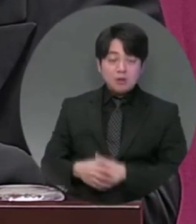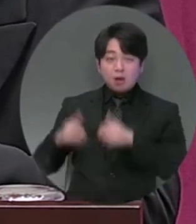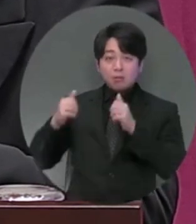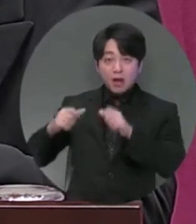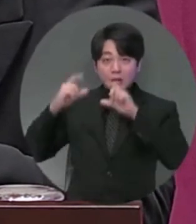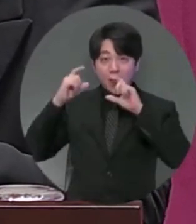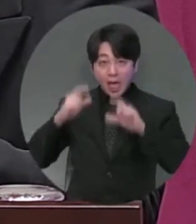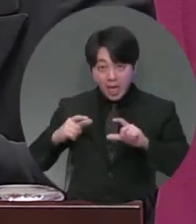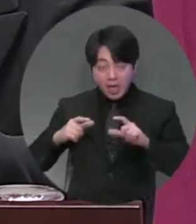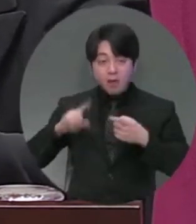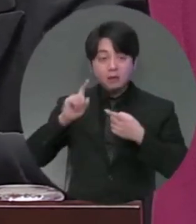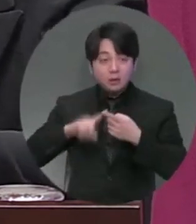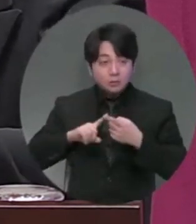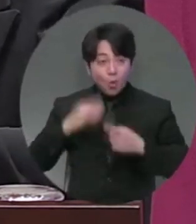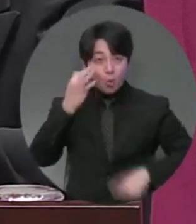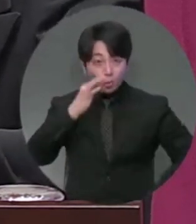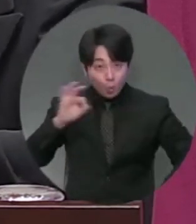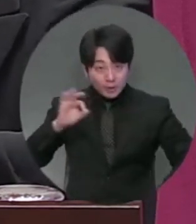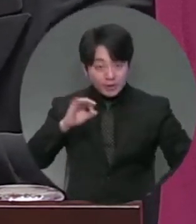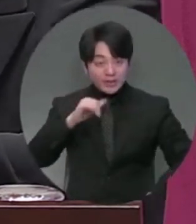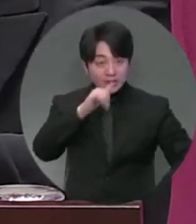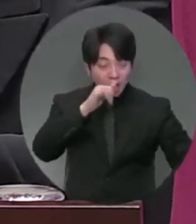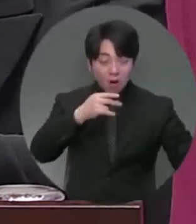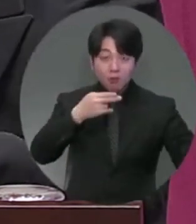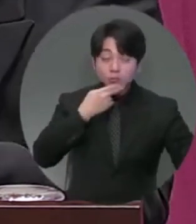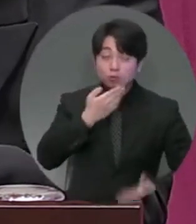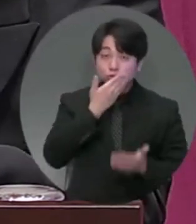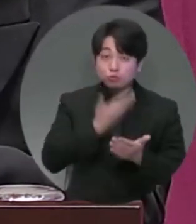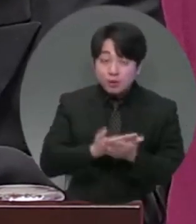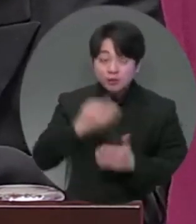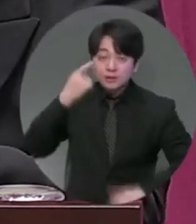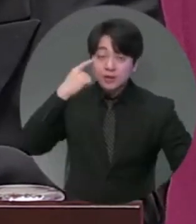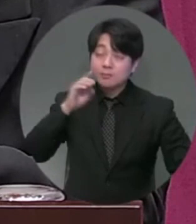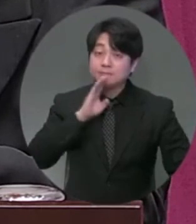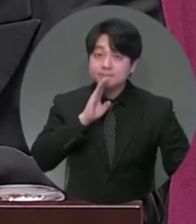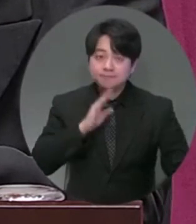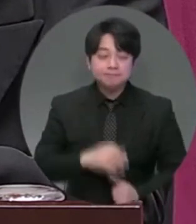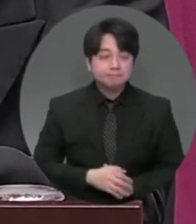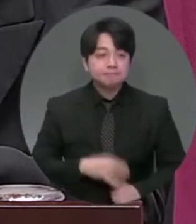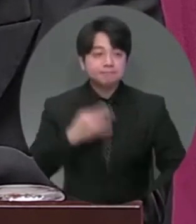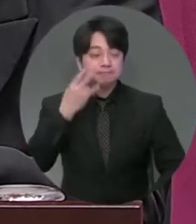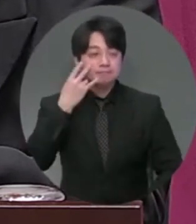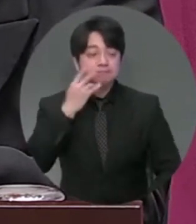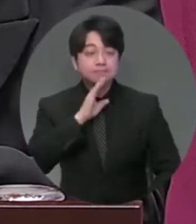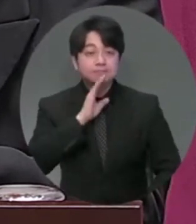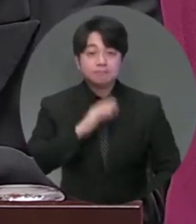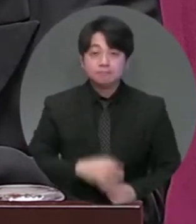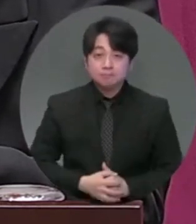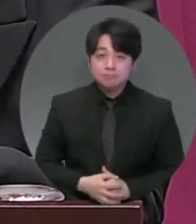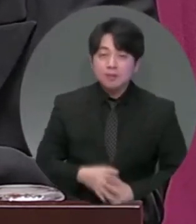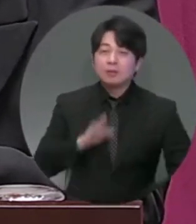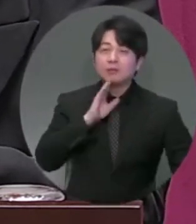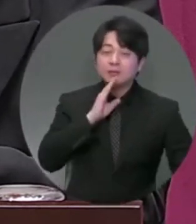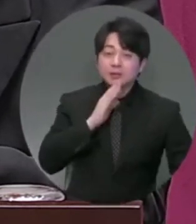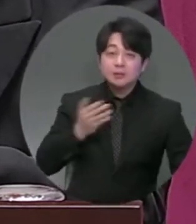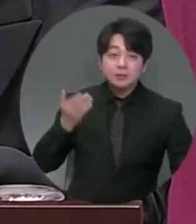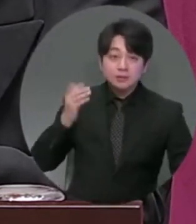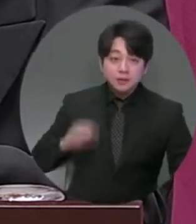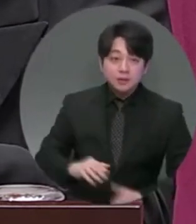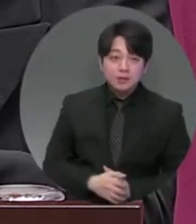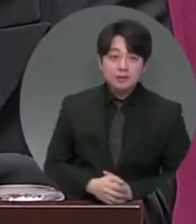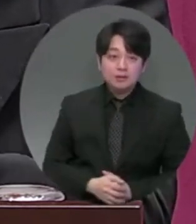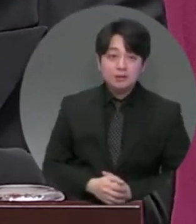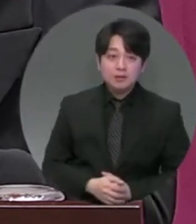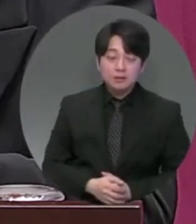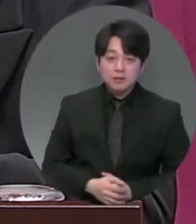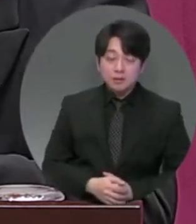어떤 그이 방향이라고 생각합니다 동료 자체를 거부하시지는 않기 때문에 저는 장관님과 대표발의자인